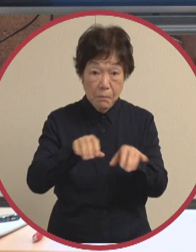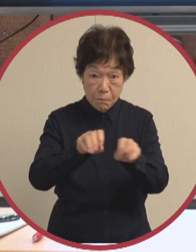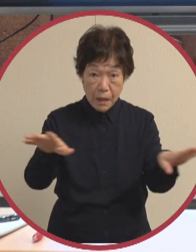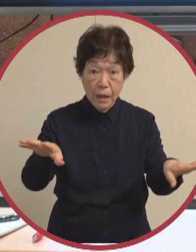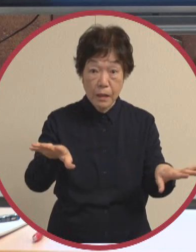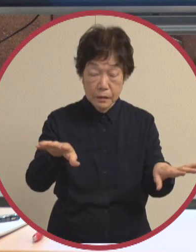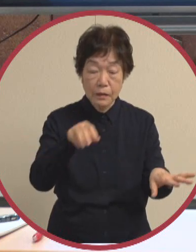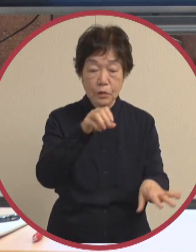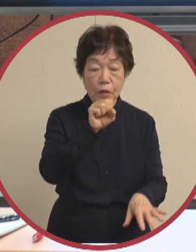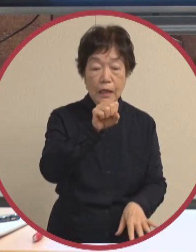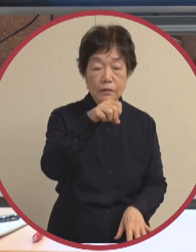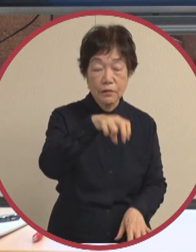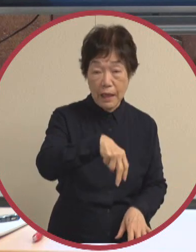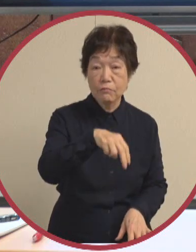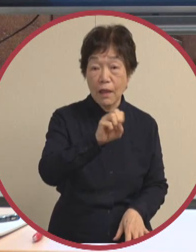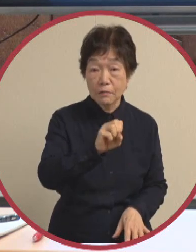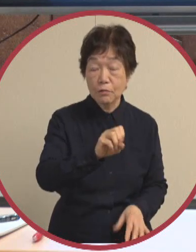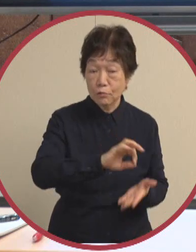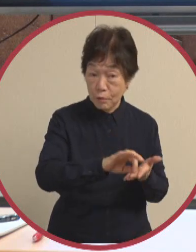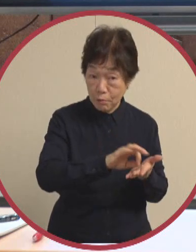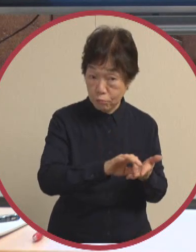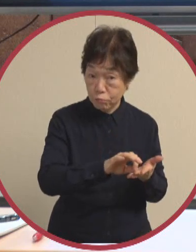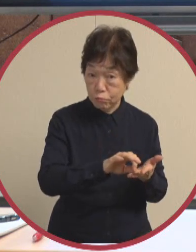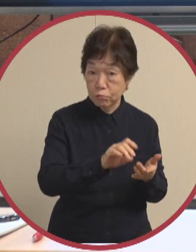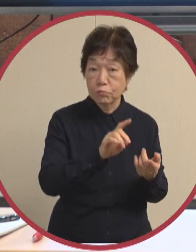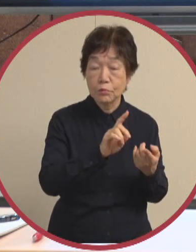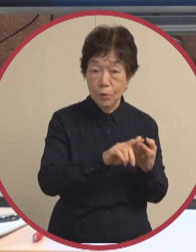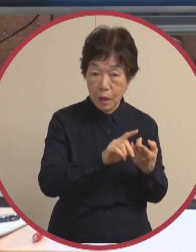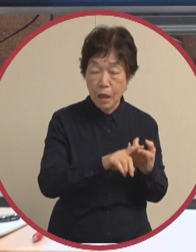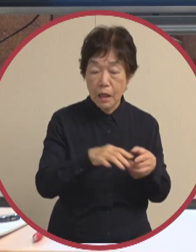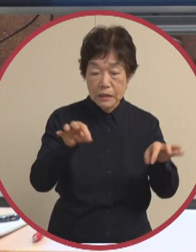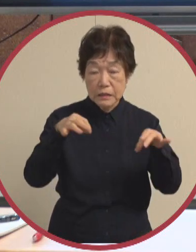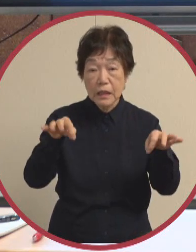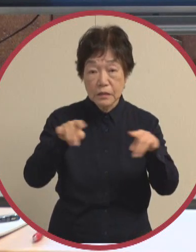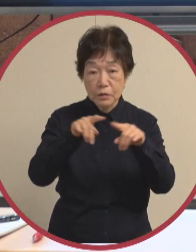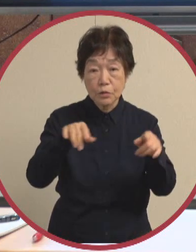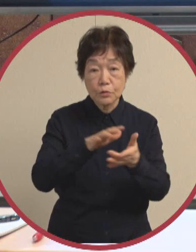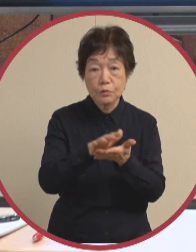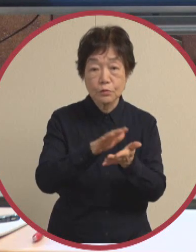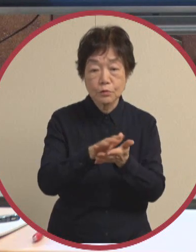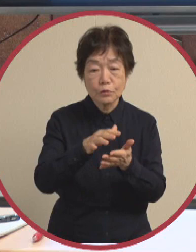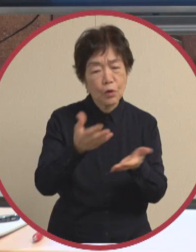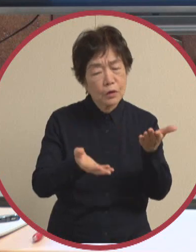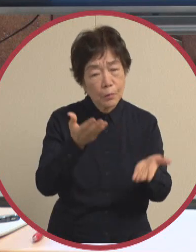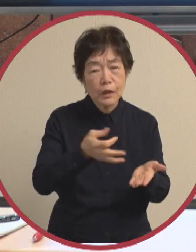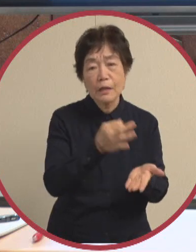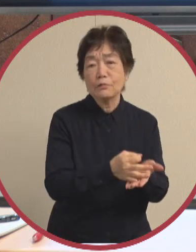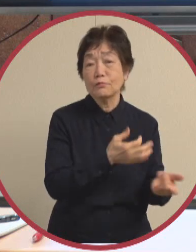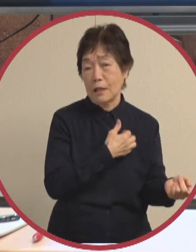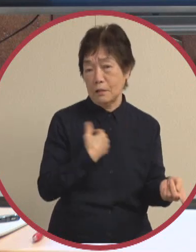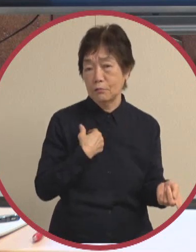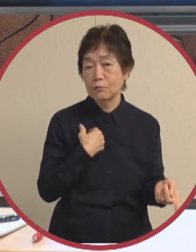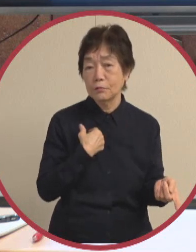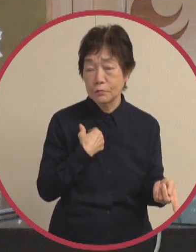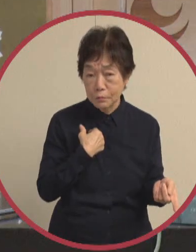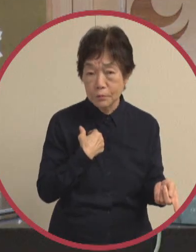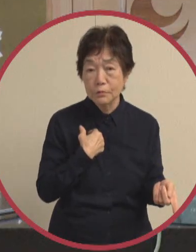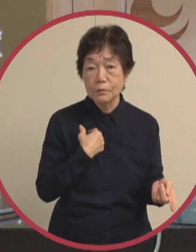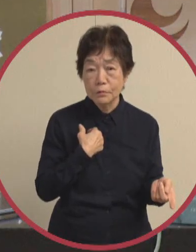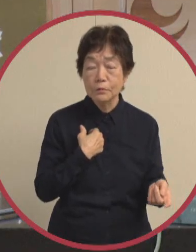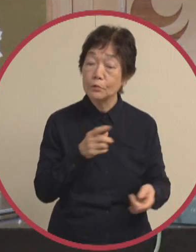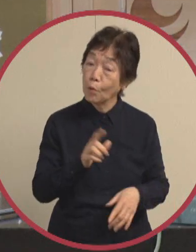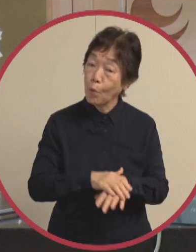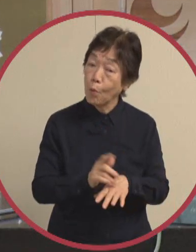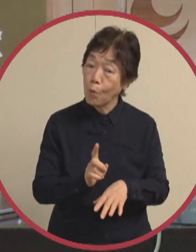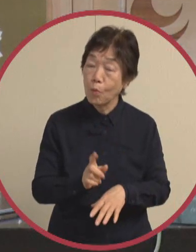の SNS がきっかけになったのは結構かなり少ないかなと思っていて、チラシをするよりも安く効率的にできると思うんですけど、その辺について。